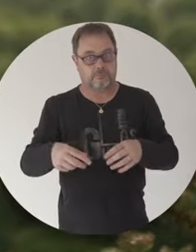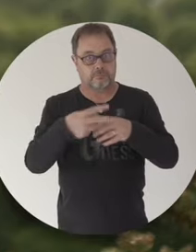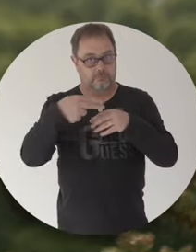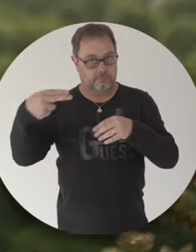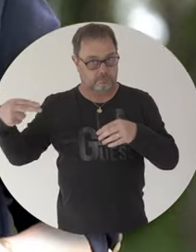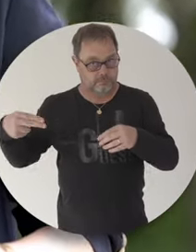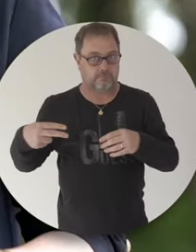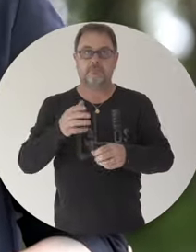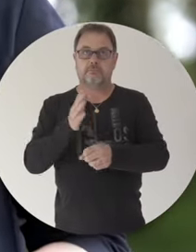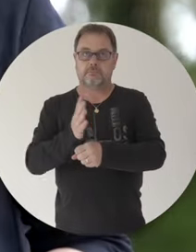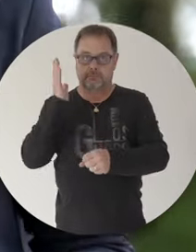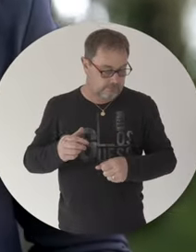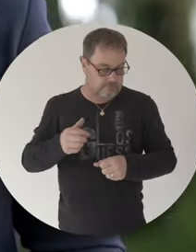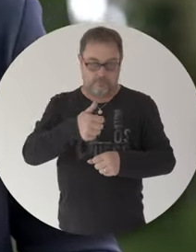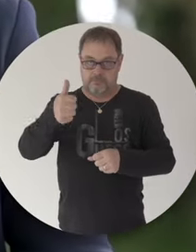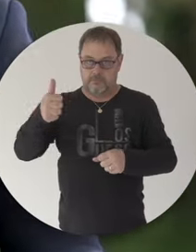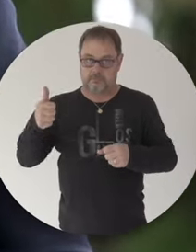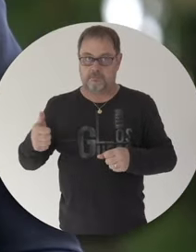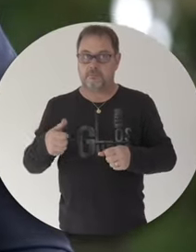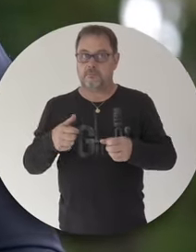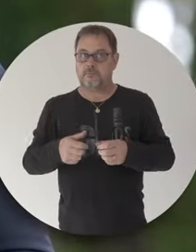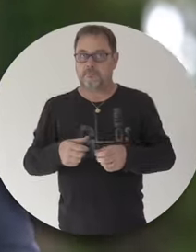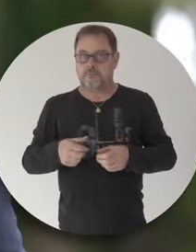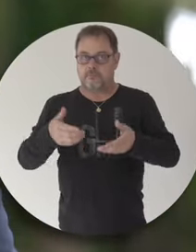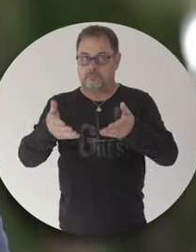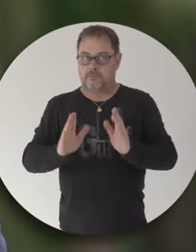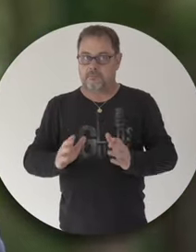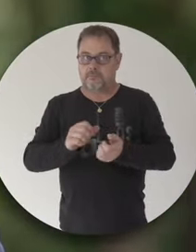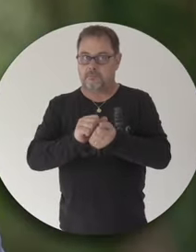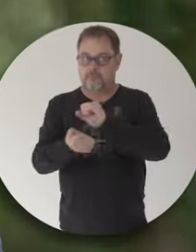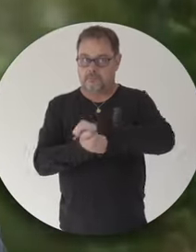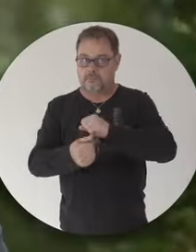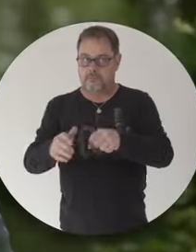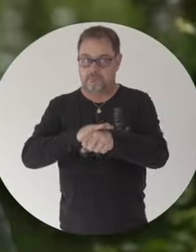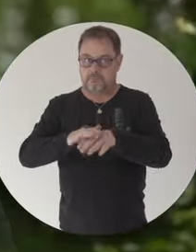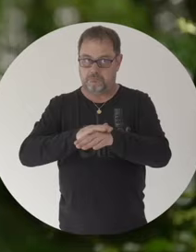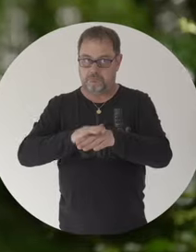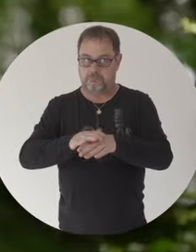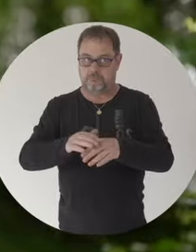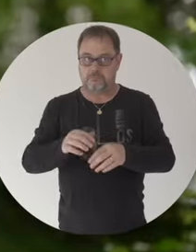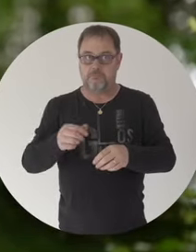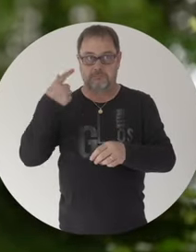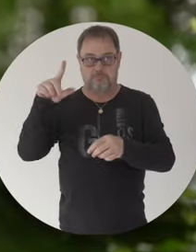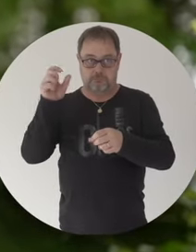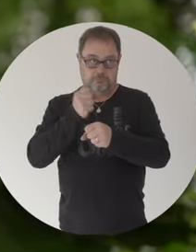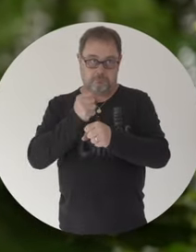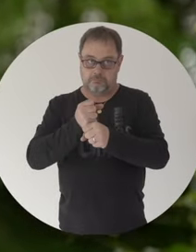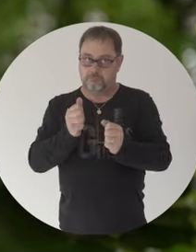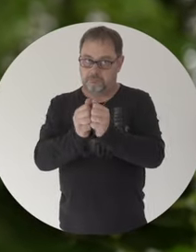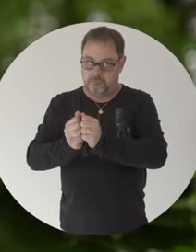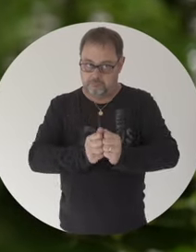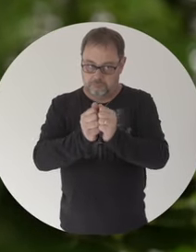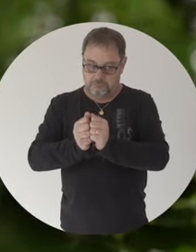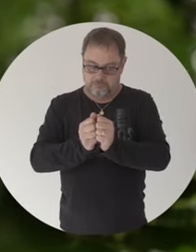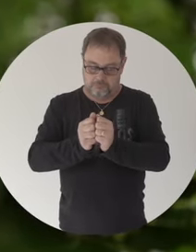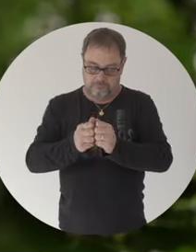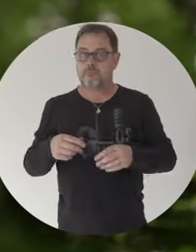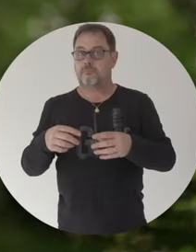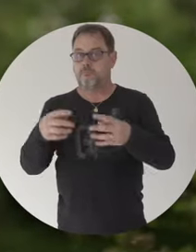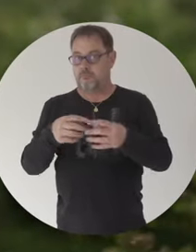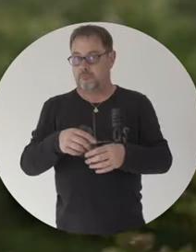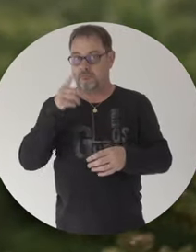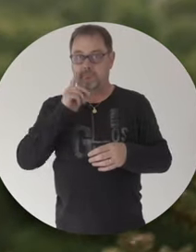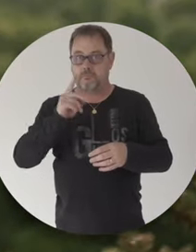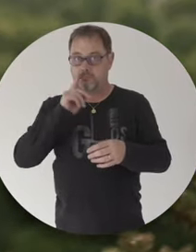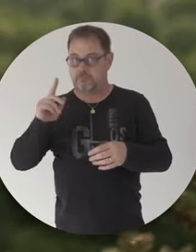l'Assemblée nationale. Il y a 5 ans, comme moi, vous avez décidé de dépasser les anciens clivages des anciens partis politiques